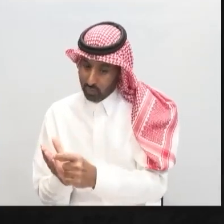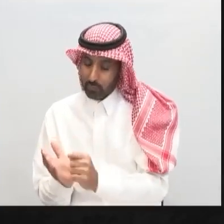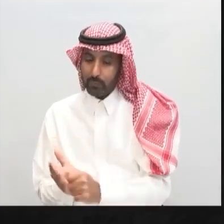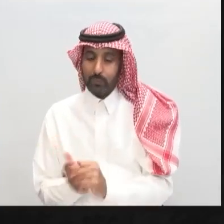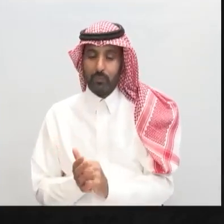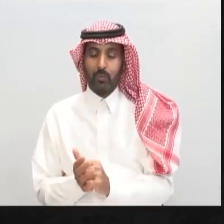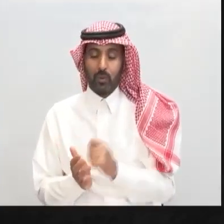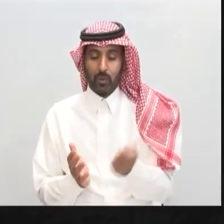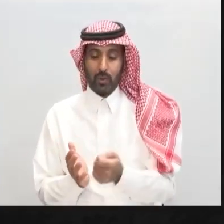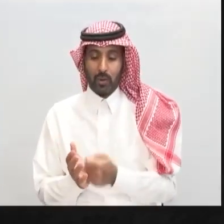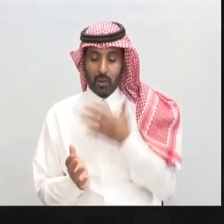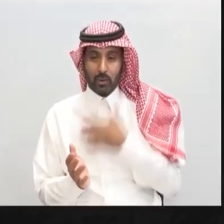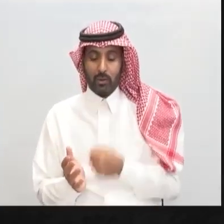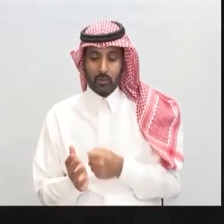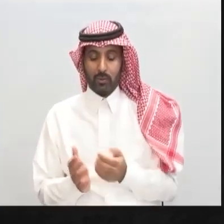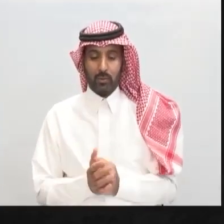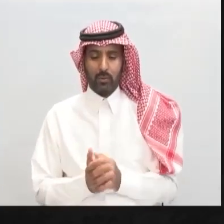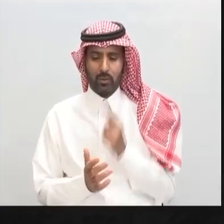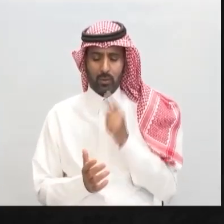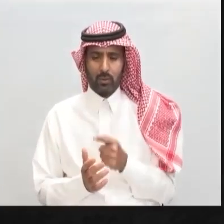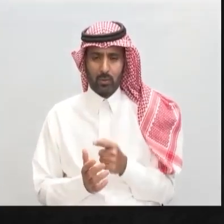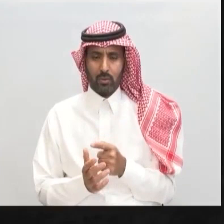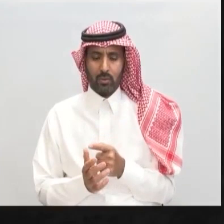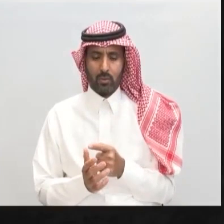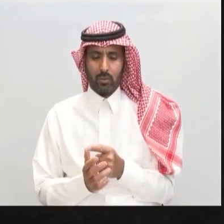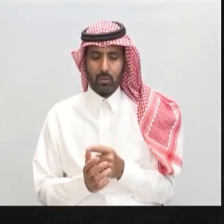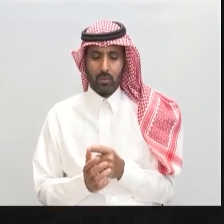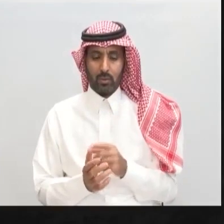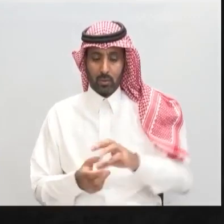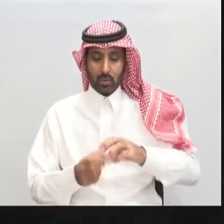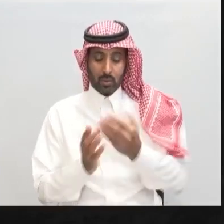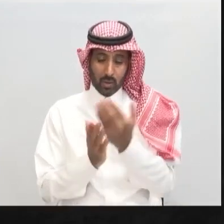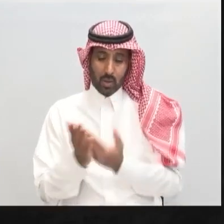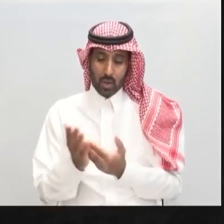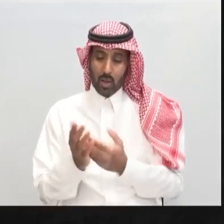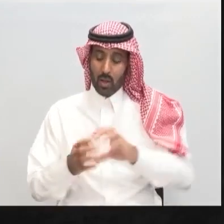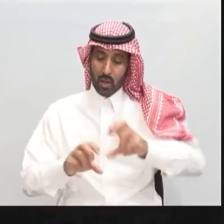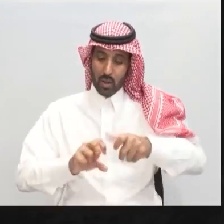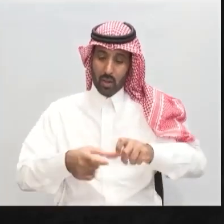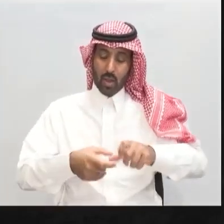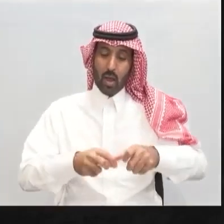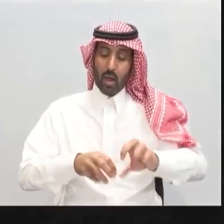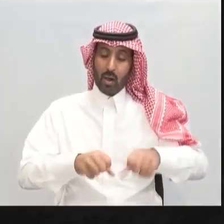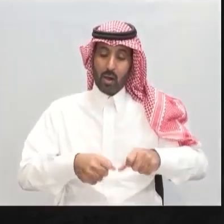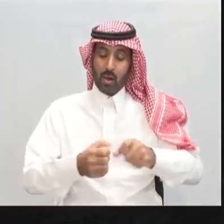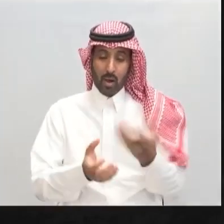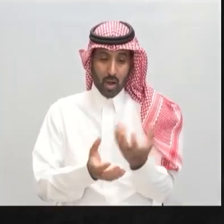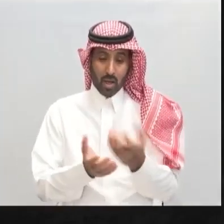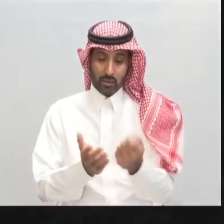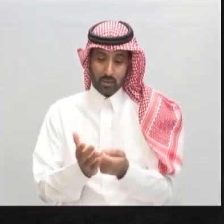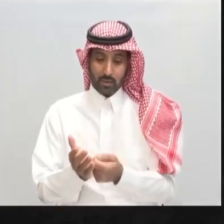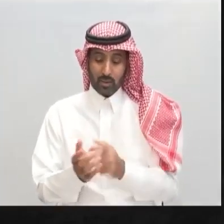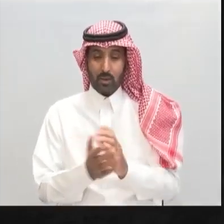الكتاب في وقت النبي عليه الصلاه والسلام على ماذا على اللحاف وعلى العسب وعلى الاحجار وعلى